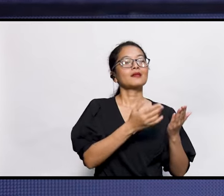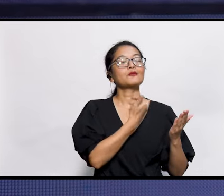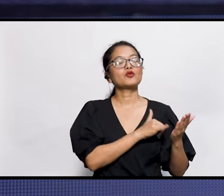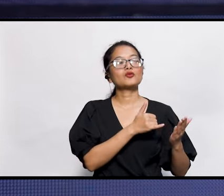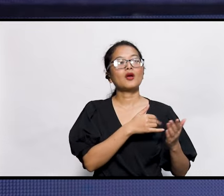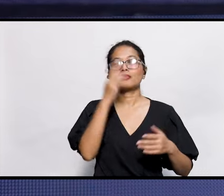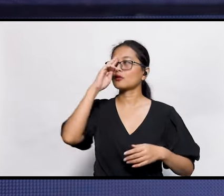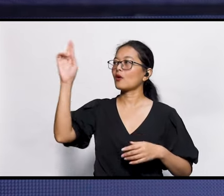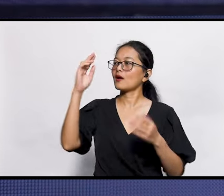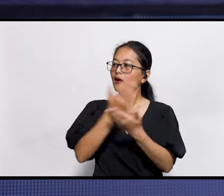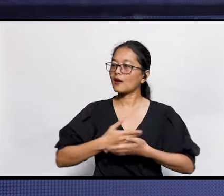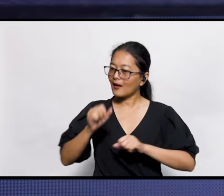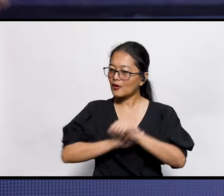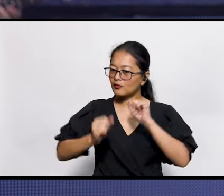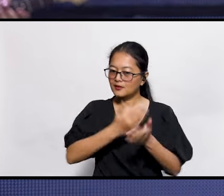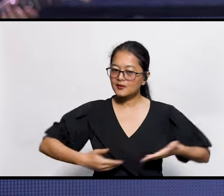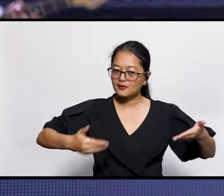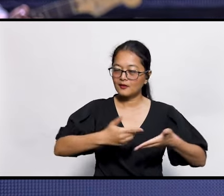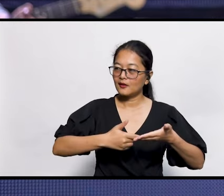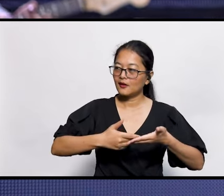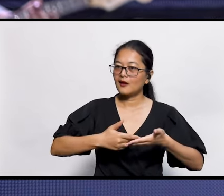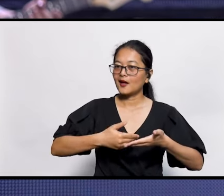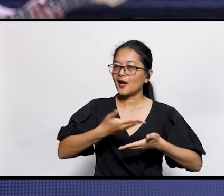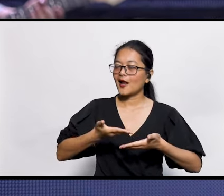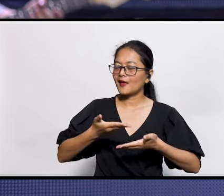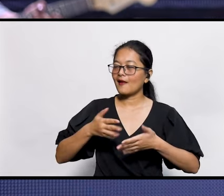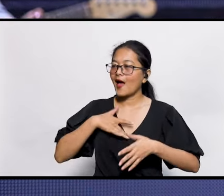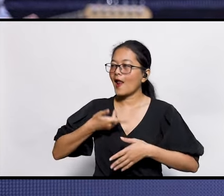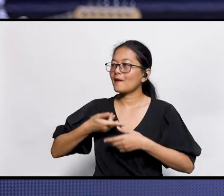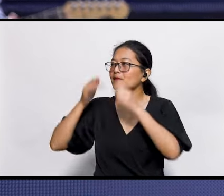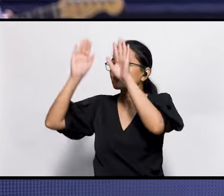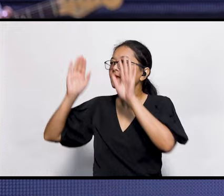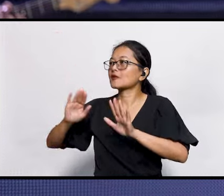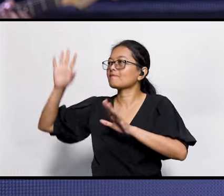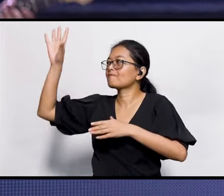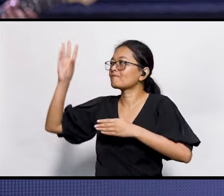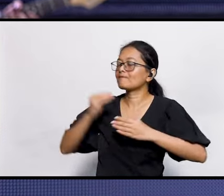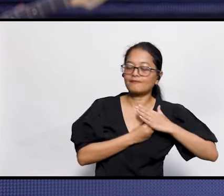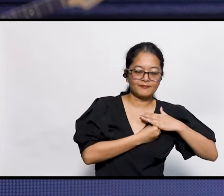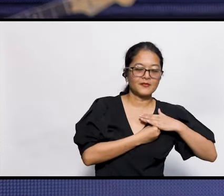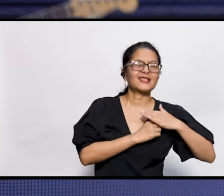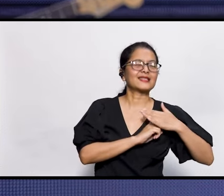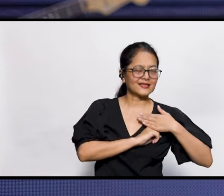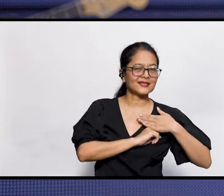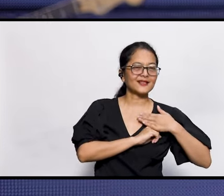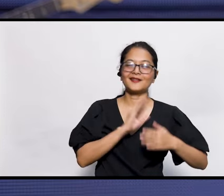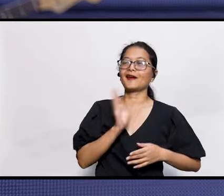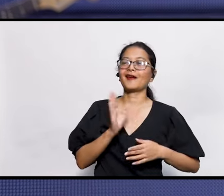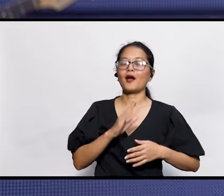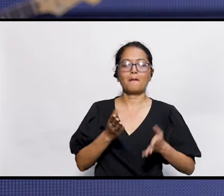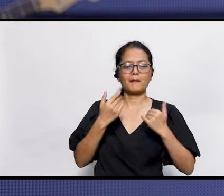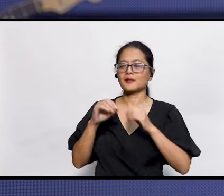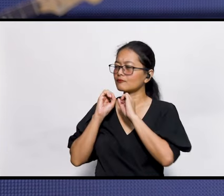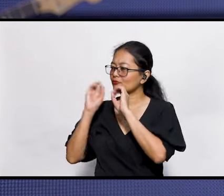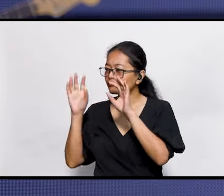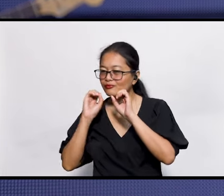selfish pada waktu anda mengalami keajaban Tuhan bagikan kepada orang lain jangan bagikan masalah-masalah Anda terus Doain gua dong doain